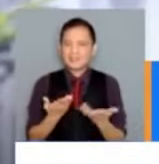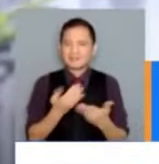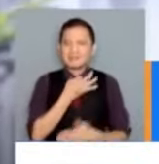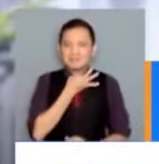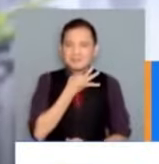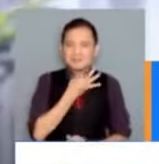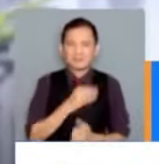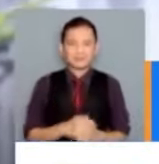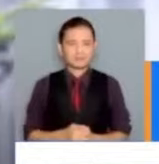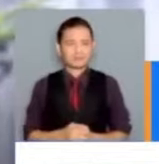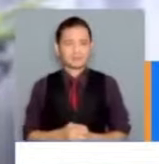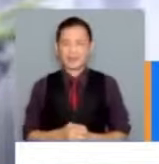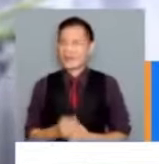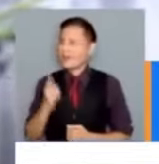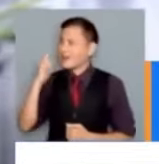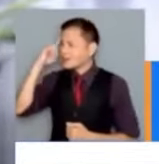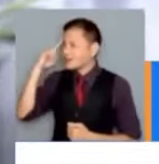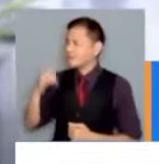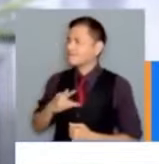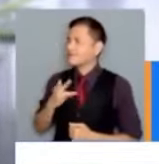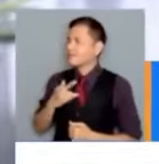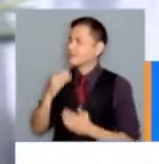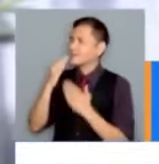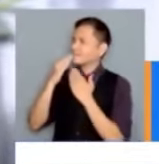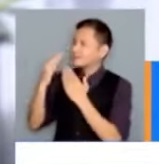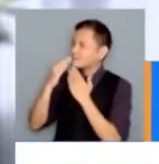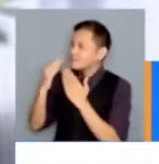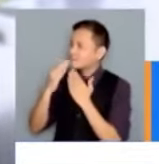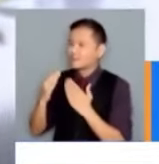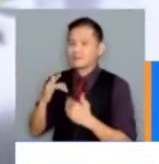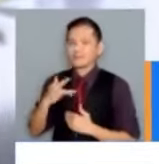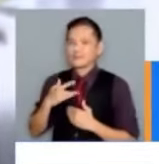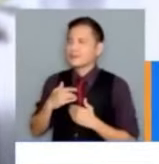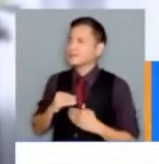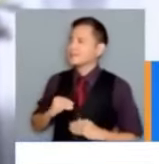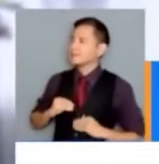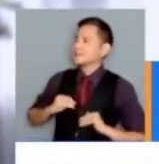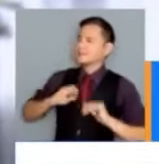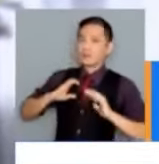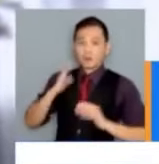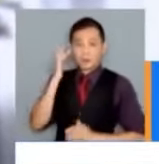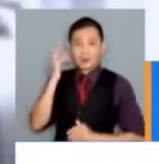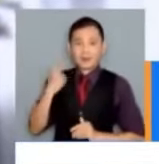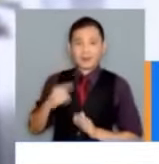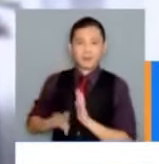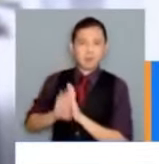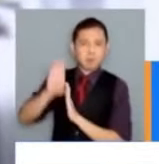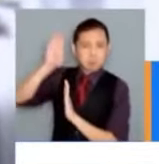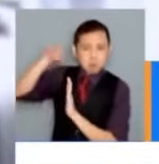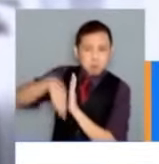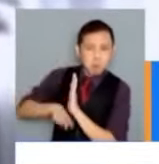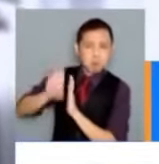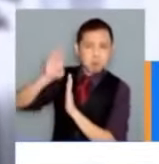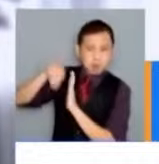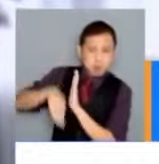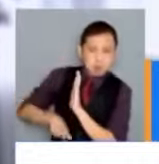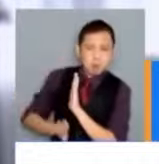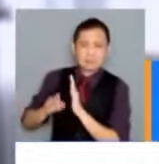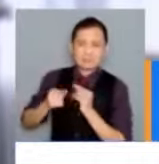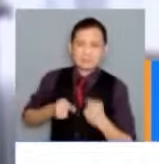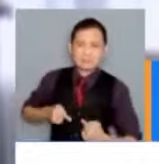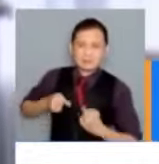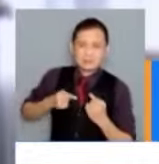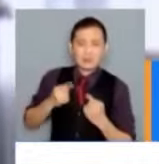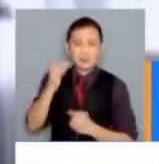gratitude, pagpapasalamat. Kasi marami na kaming napagdaanan yung mga time na talagang hindi namin alam saan kami